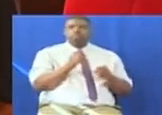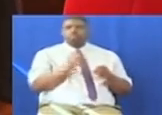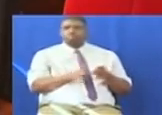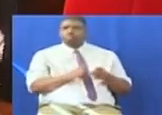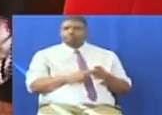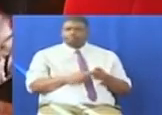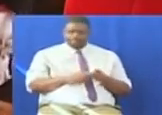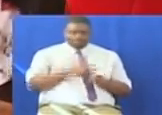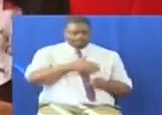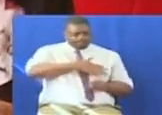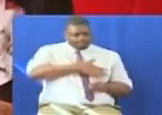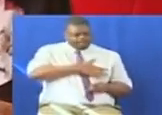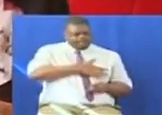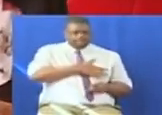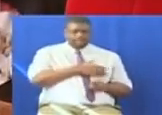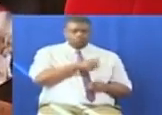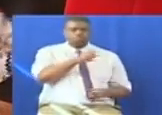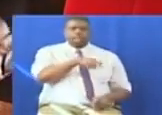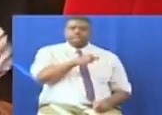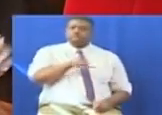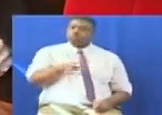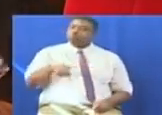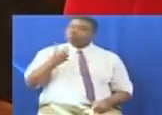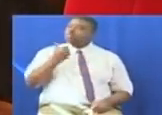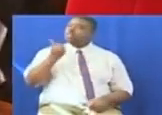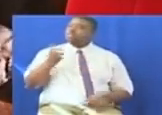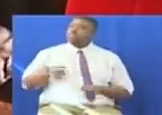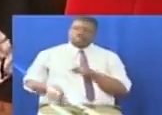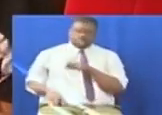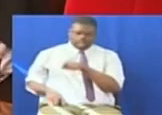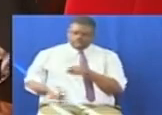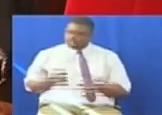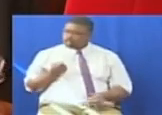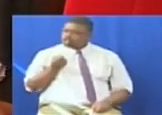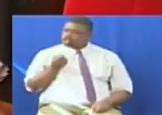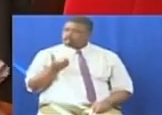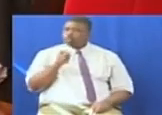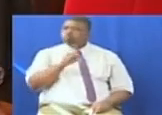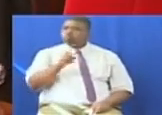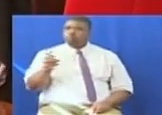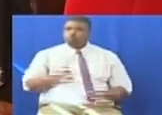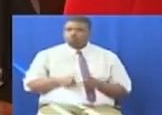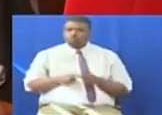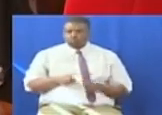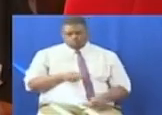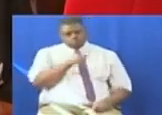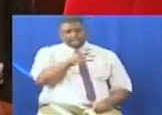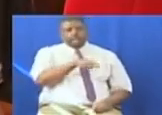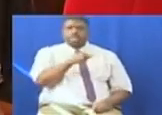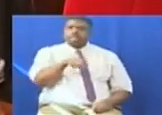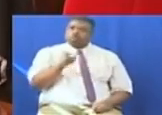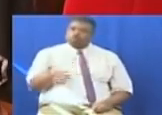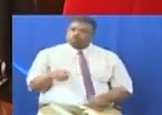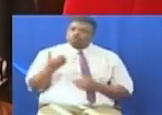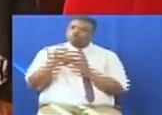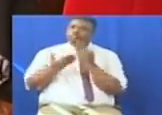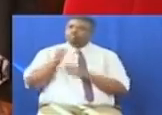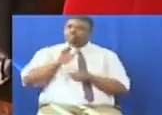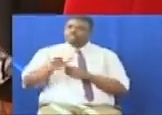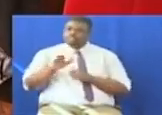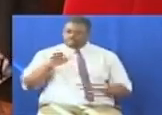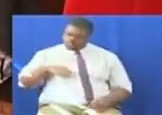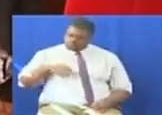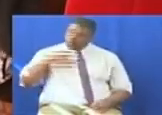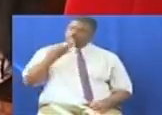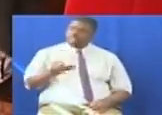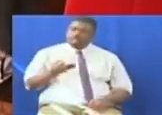Tanzania. Hilo jamani msilione dogo. Uzalendo kwa nchi yake, mtu anaweza kujitolea kwa